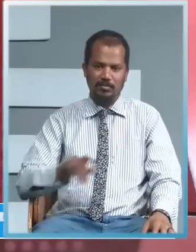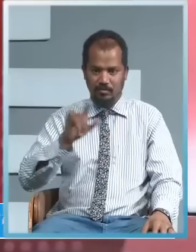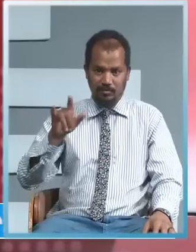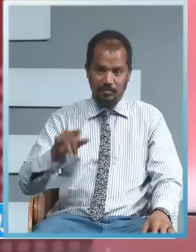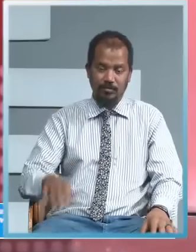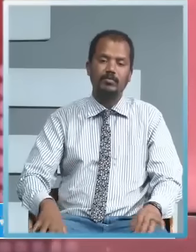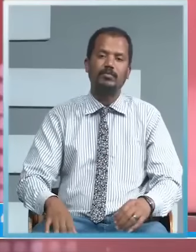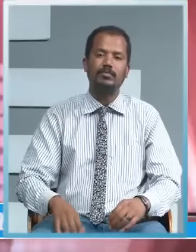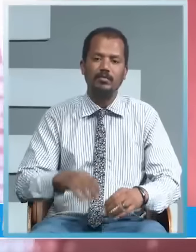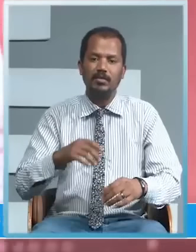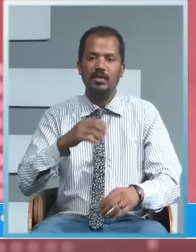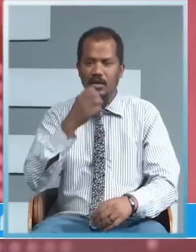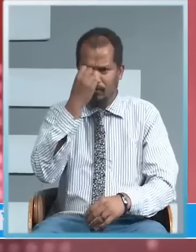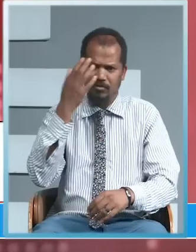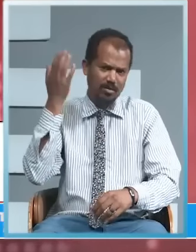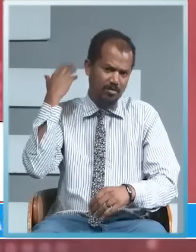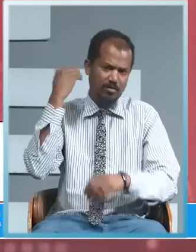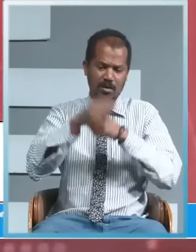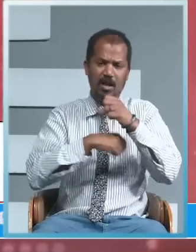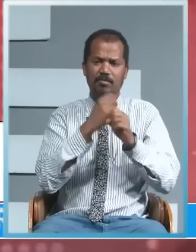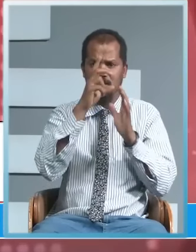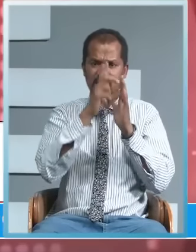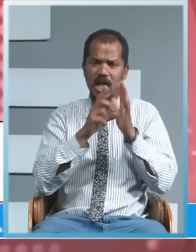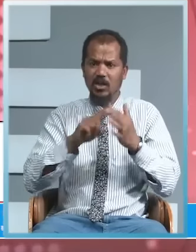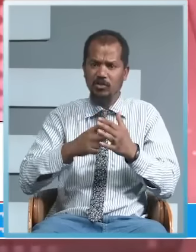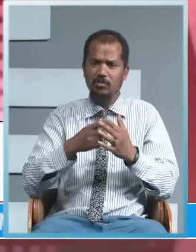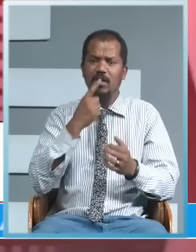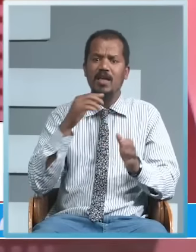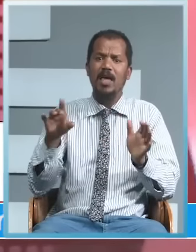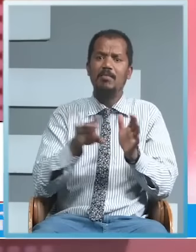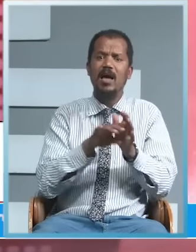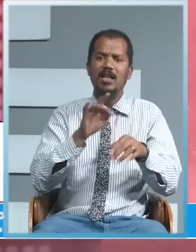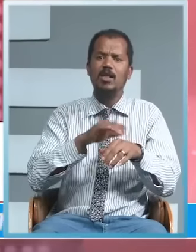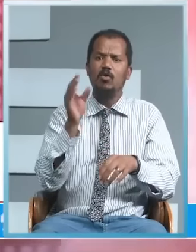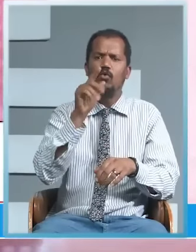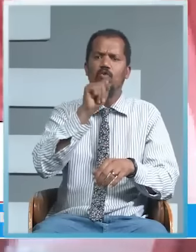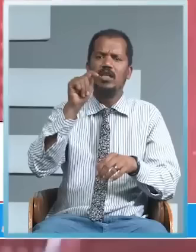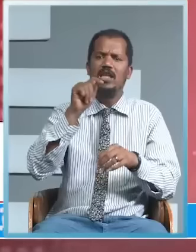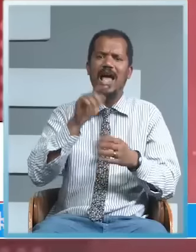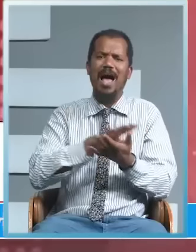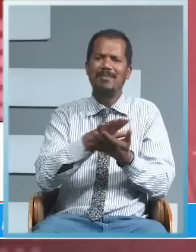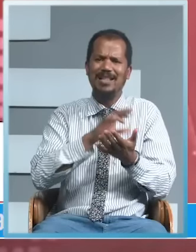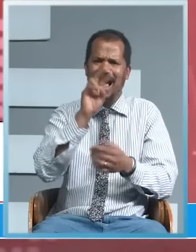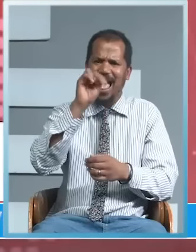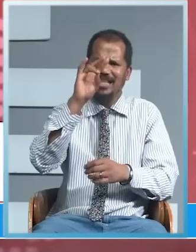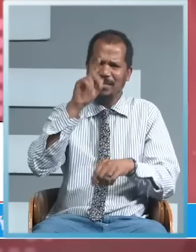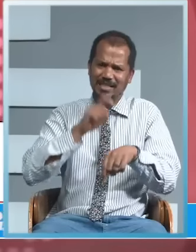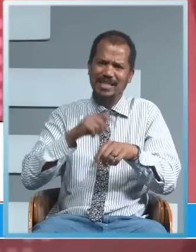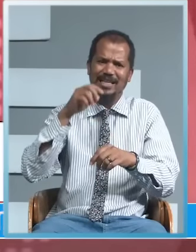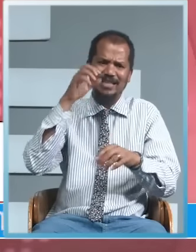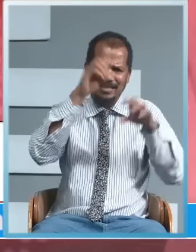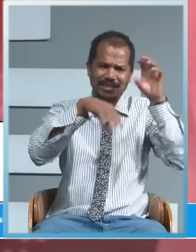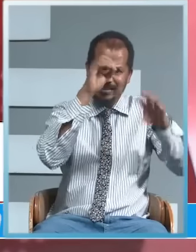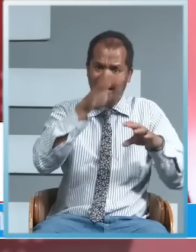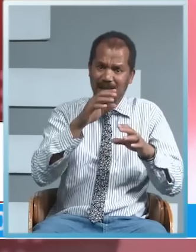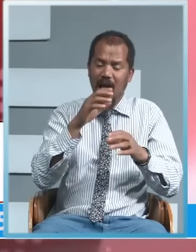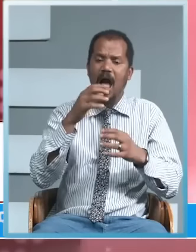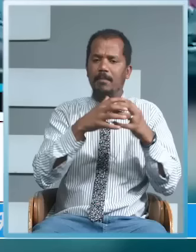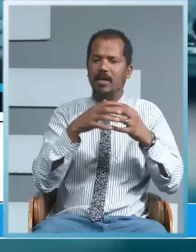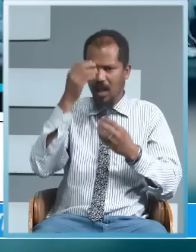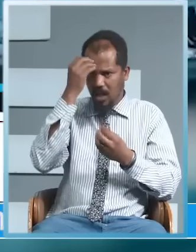የውጭ ዜና። ከፈረንጆቹ ያለፈው አመት ህዳር ወር ጀምሮ በቀይ ባህር ላይ የሁቲ አማጽያን 27 ጊዜ ጥቃት መፈጸማቸውን